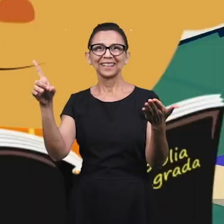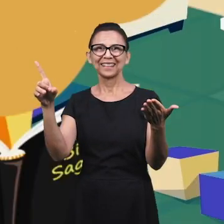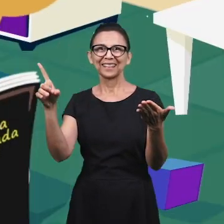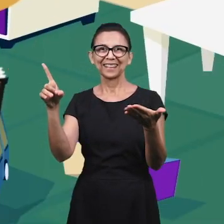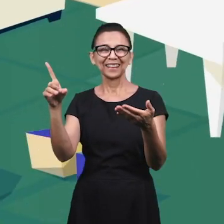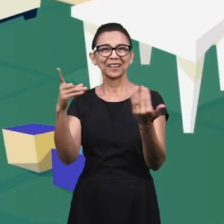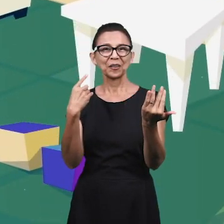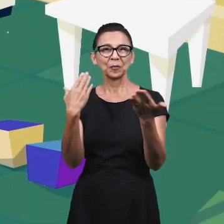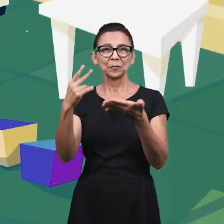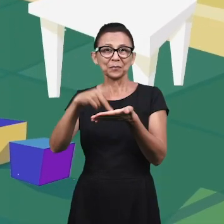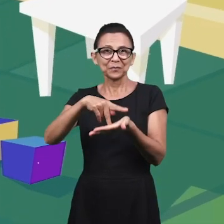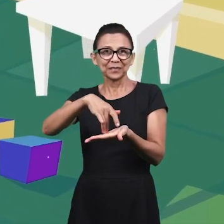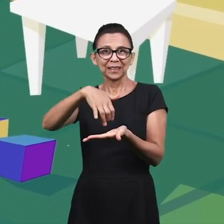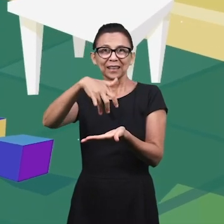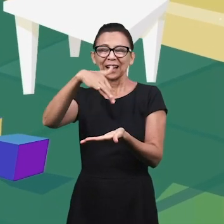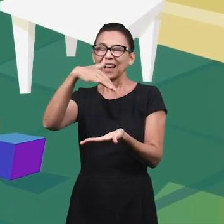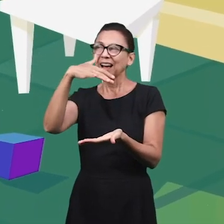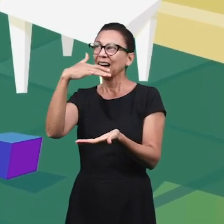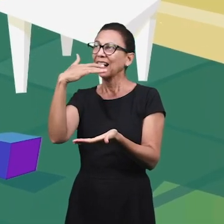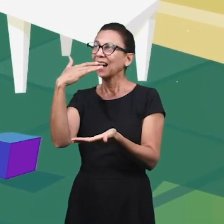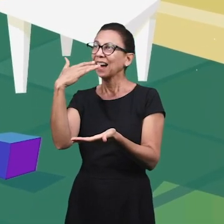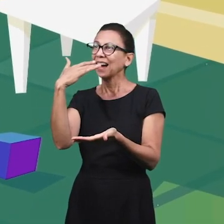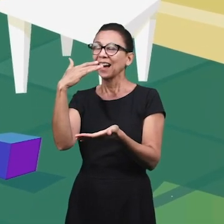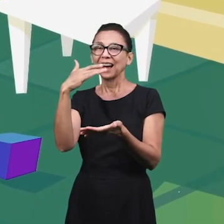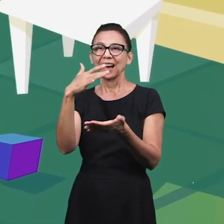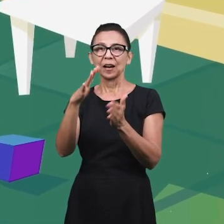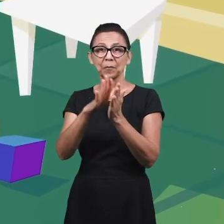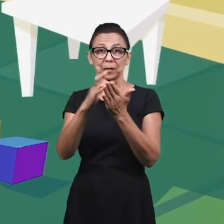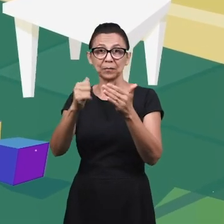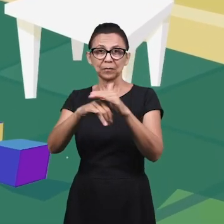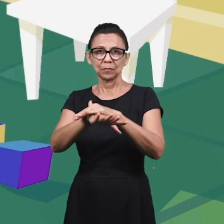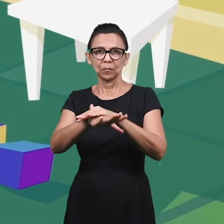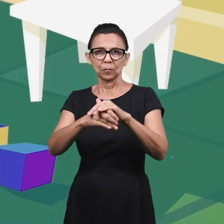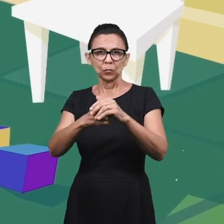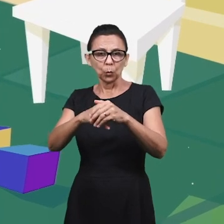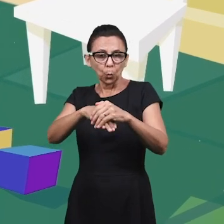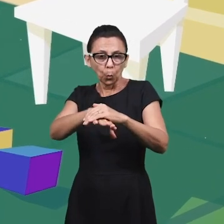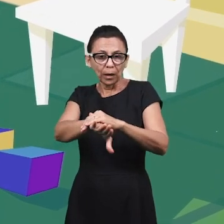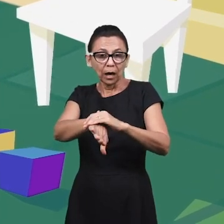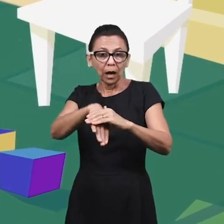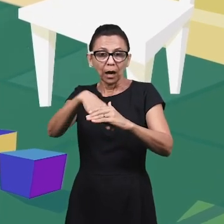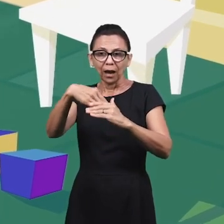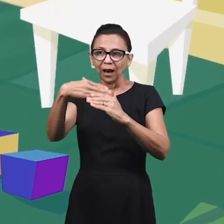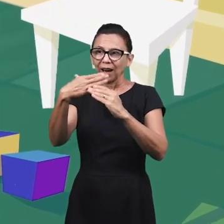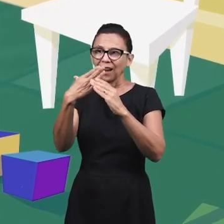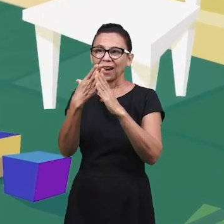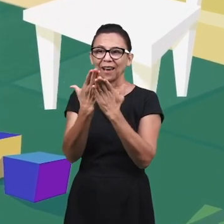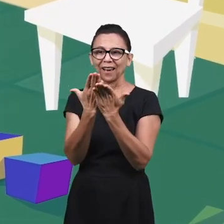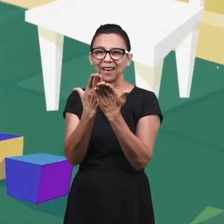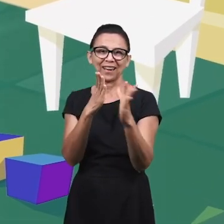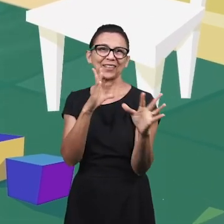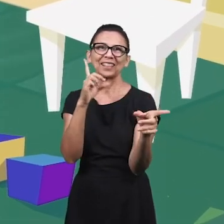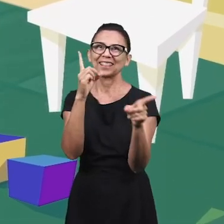A Bíblia é um tesouro descoberto,